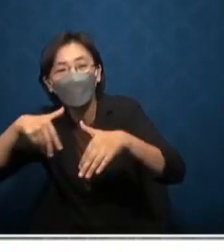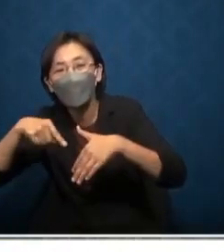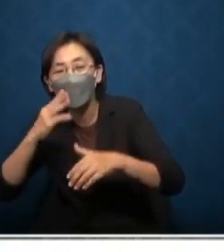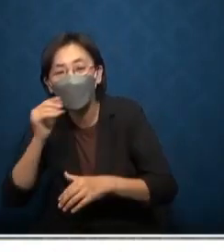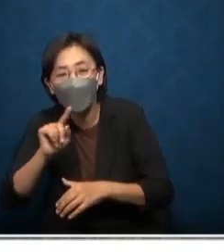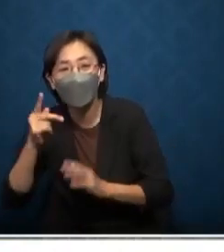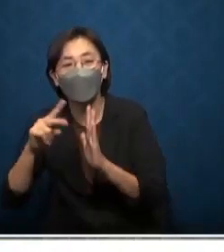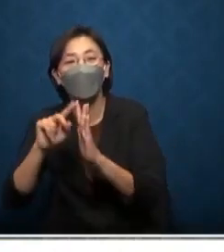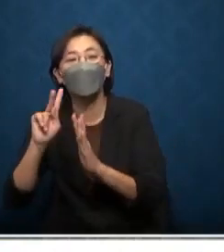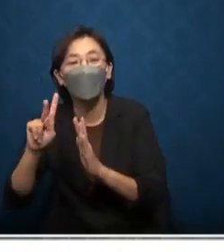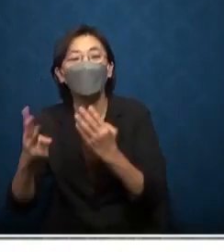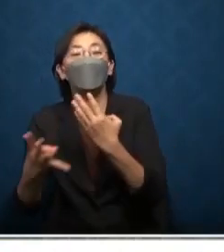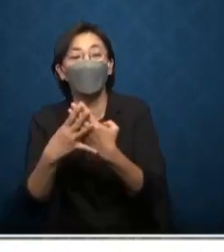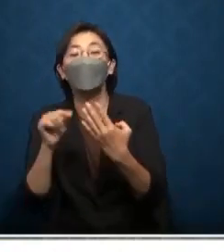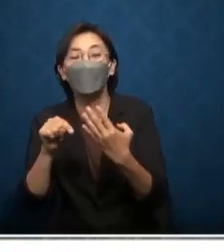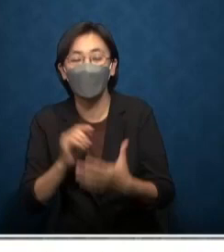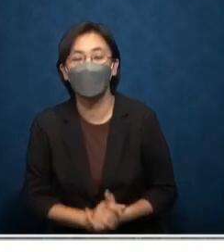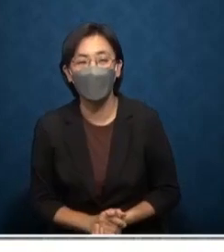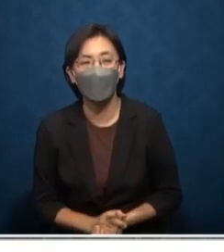เหมืแนสนทยาครัท่บาทัน